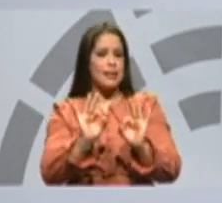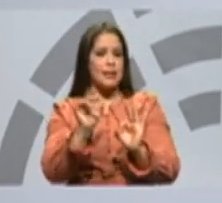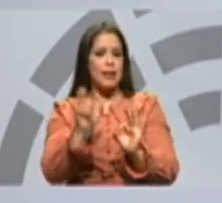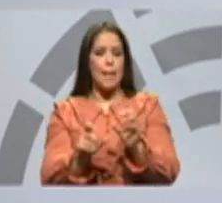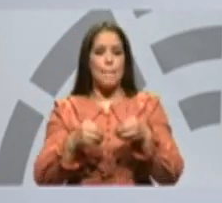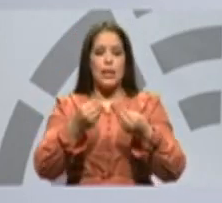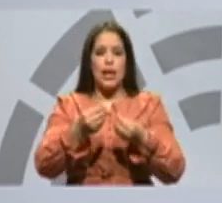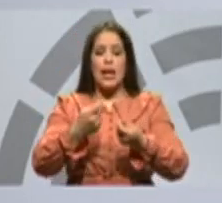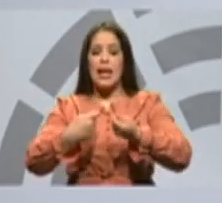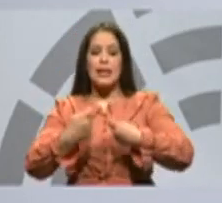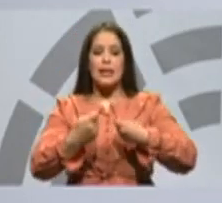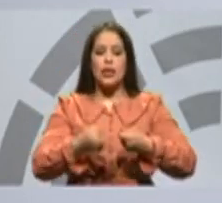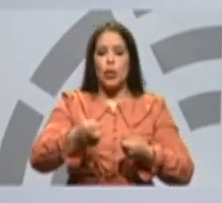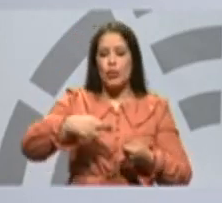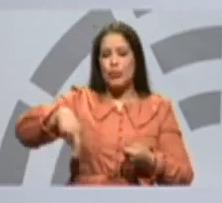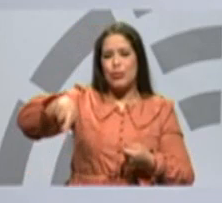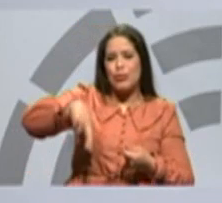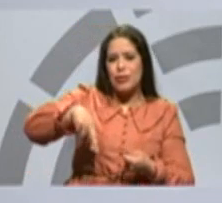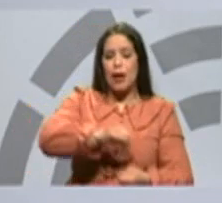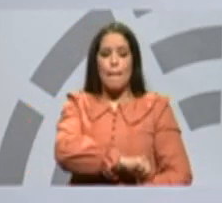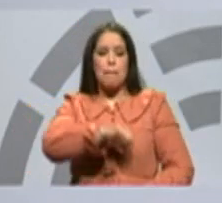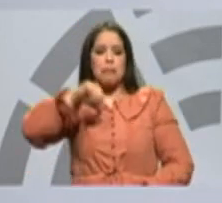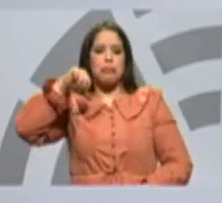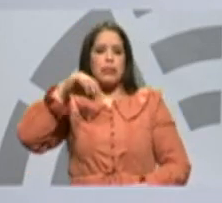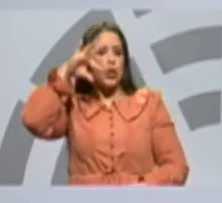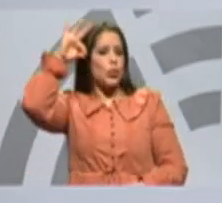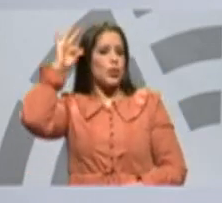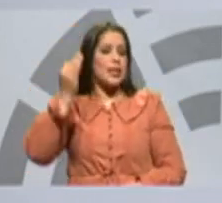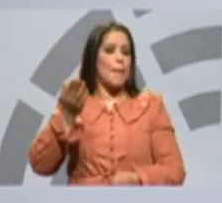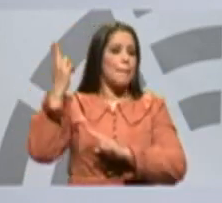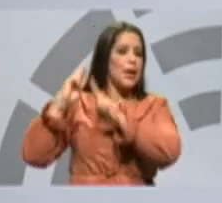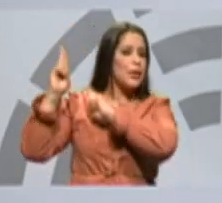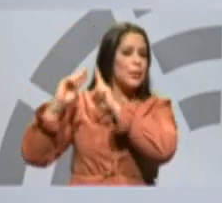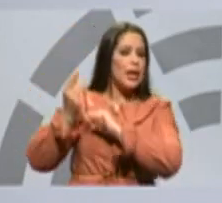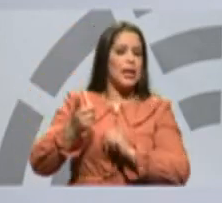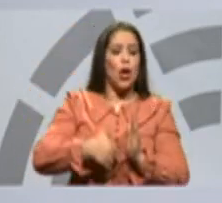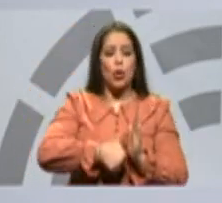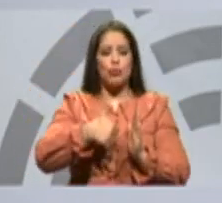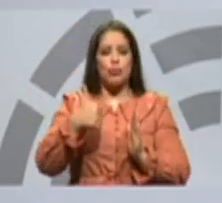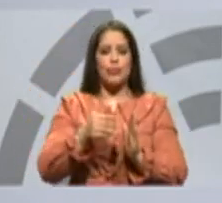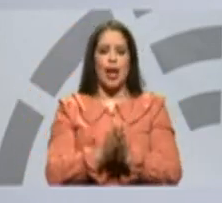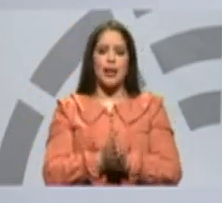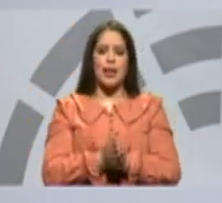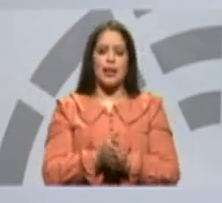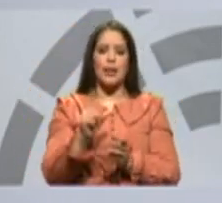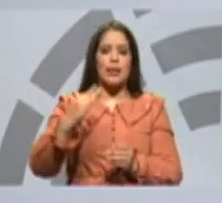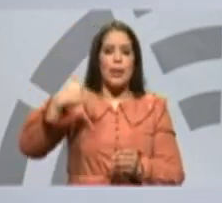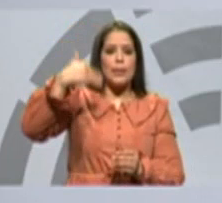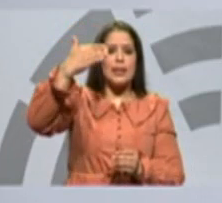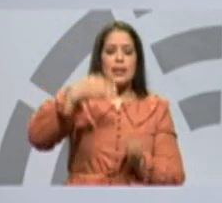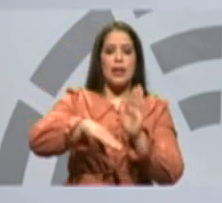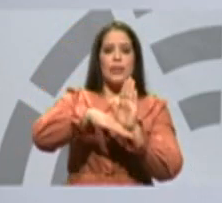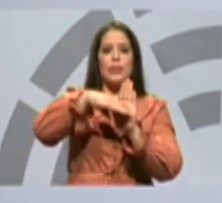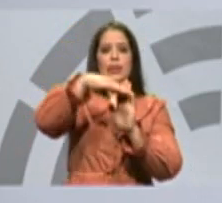السياسي مكان تقبل له احسن في المجال الاقتصادي مش نفتح الافيق امام المستثمرين